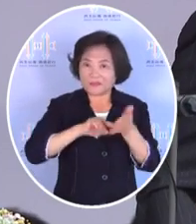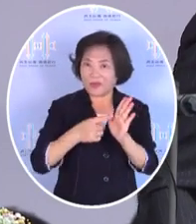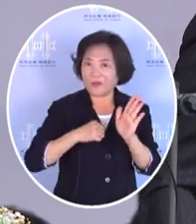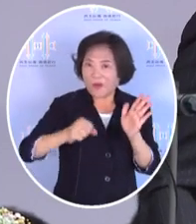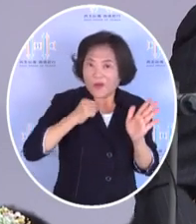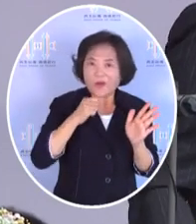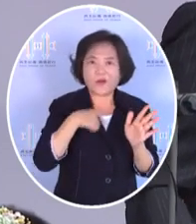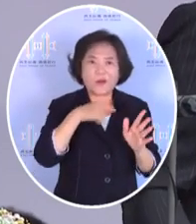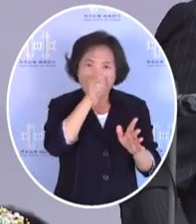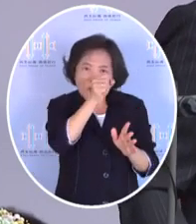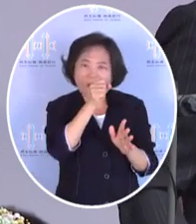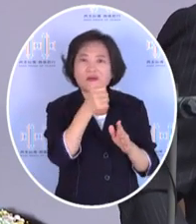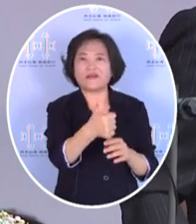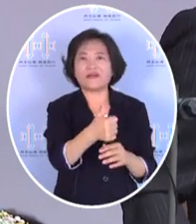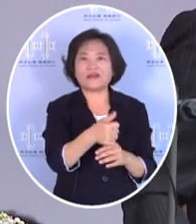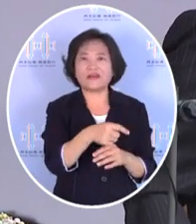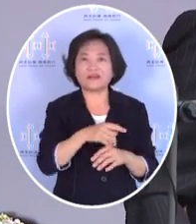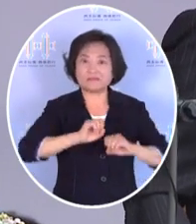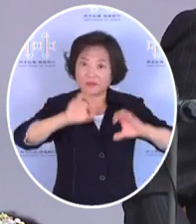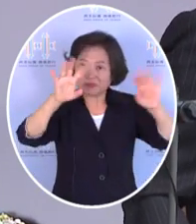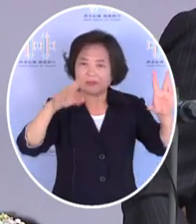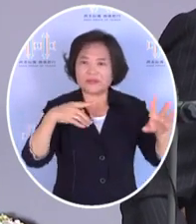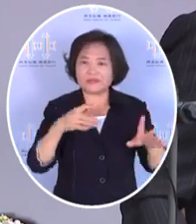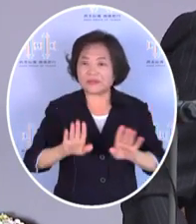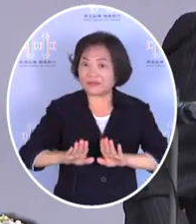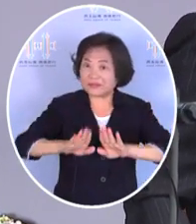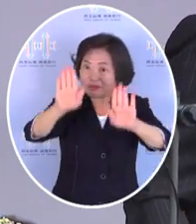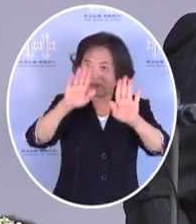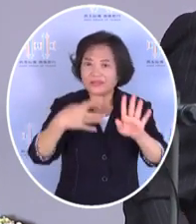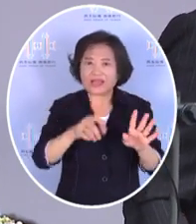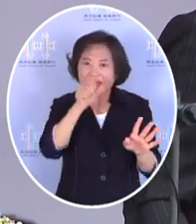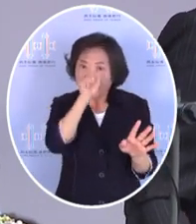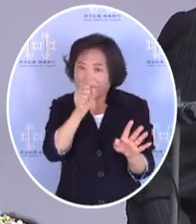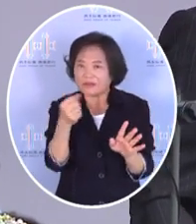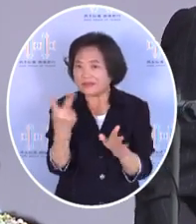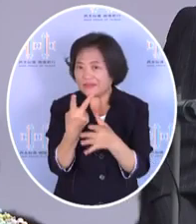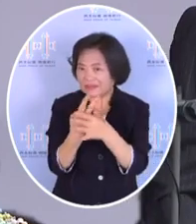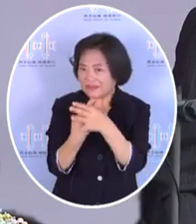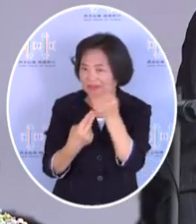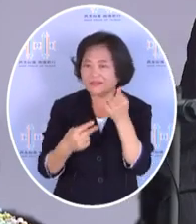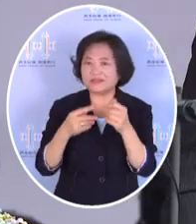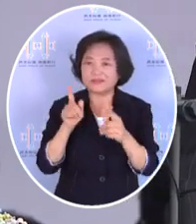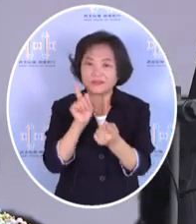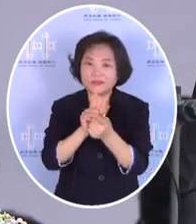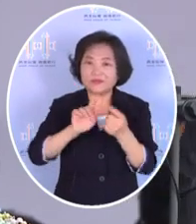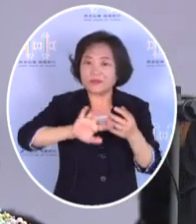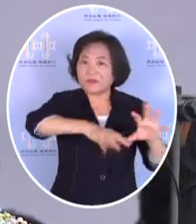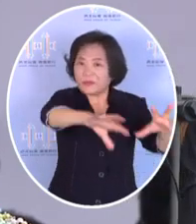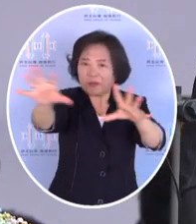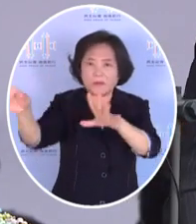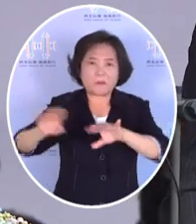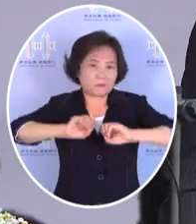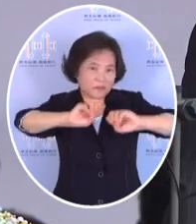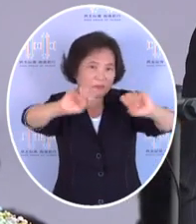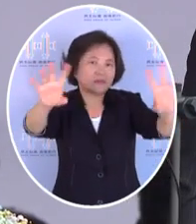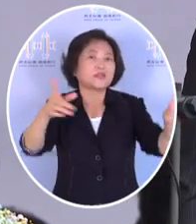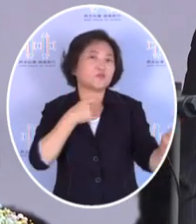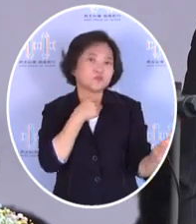的倡议者，将进步跟良善的价值推广到全世界。